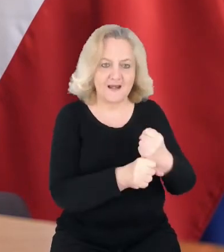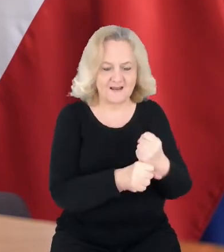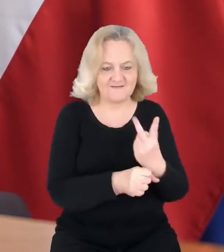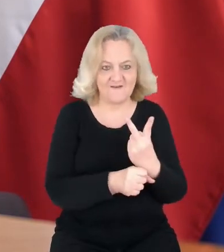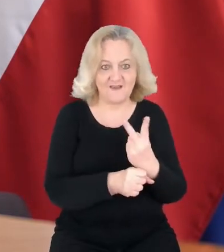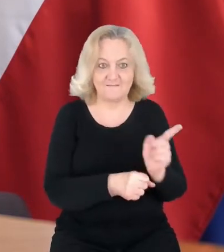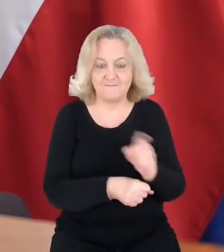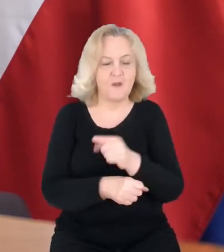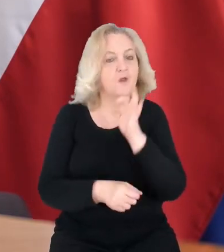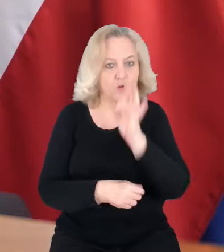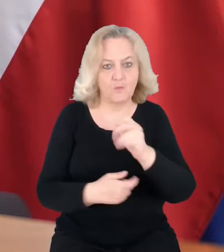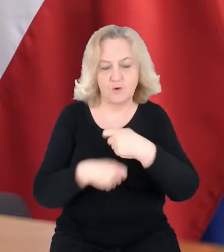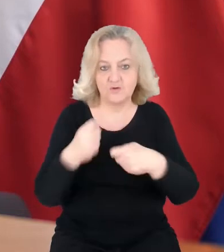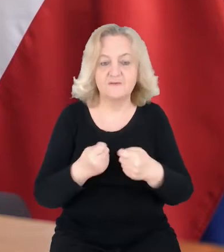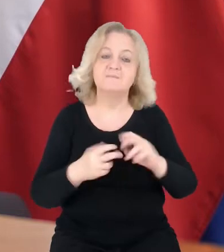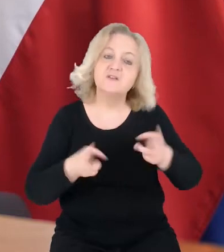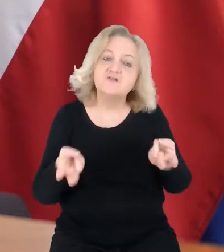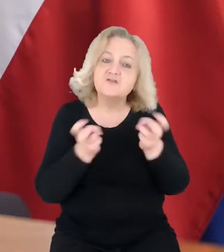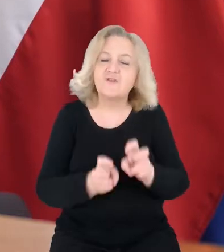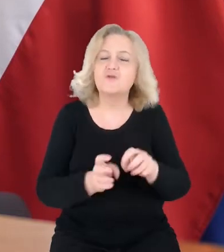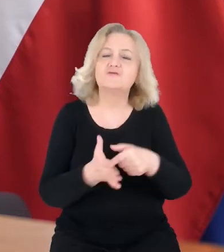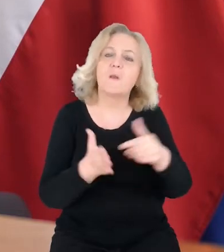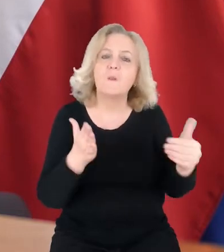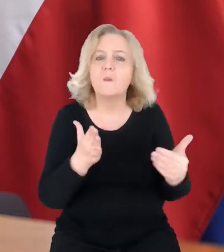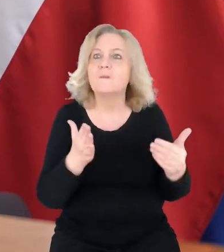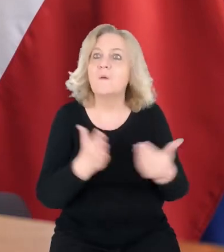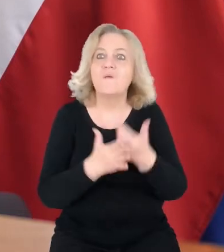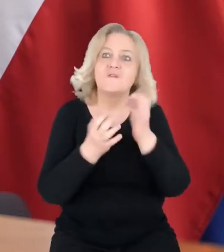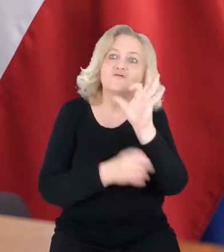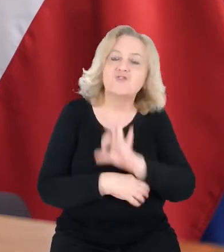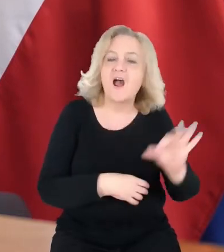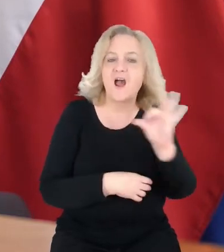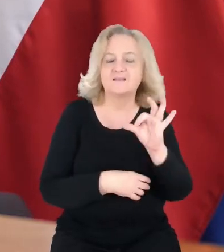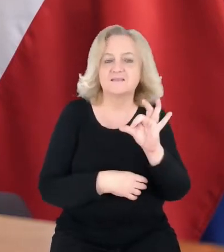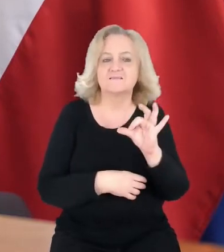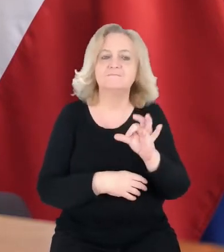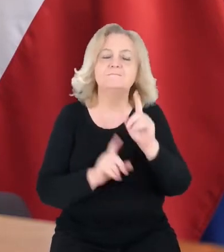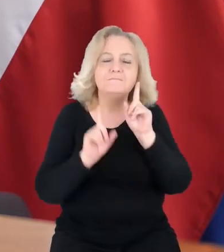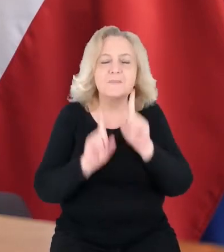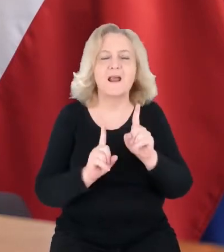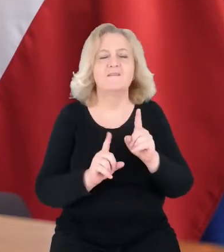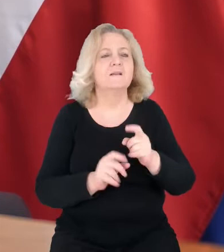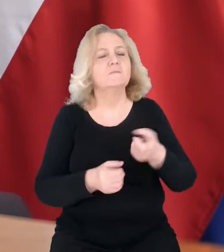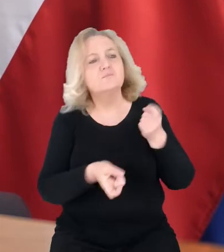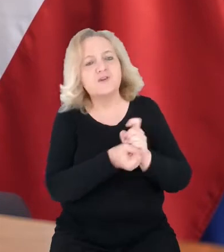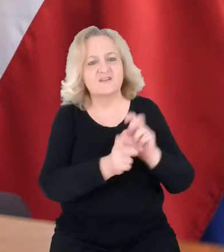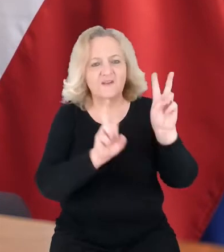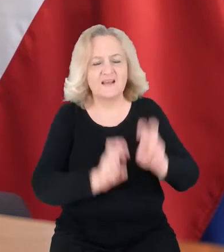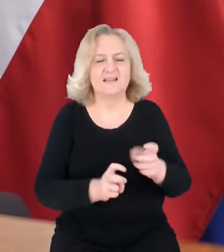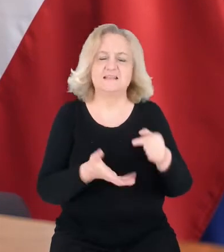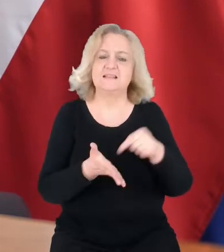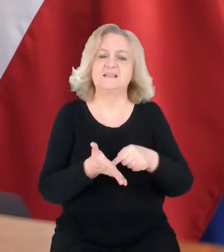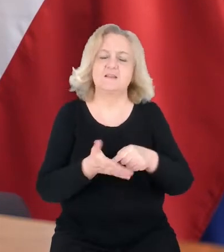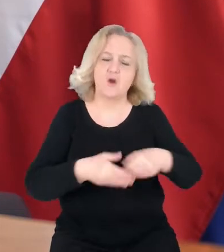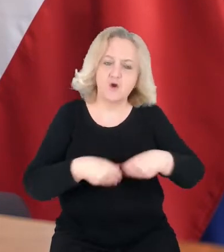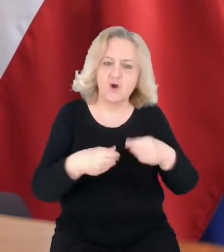dobre rozwiązanie, stwarza bowiem unikalną szansę na wypracowywanie antykryzysowych i prorozwojowych rozwiązań w